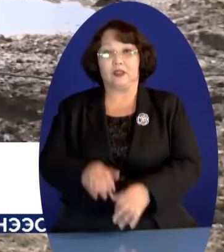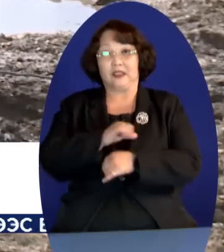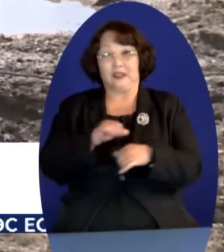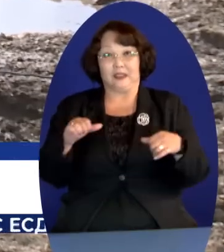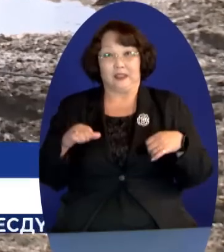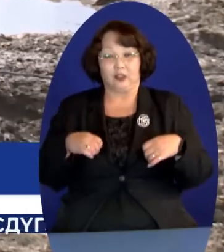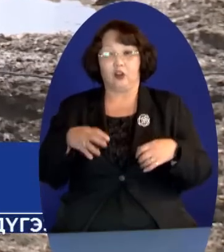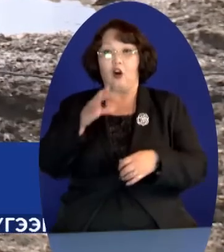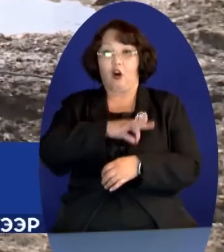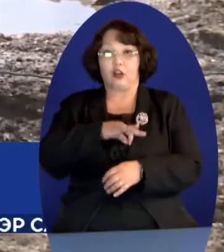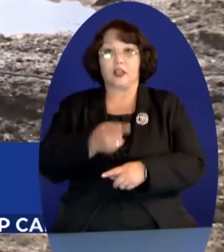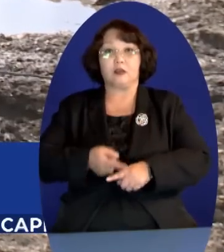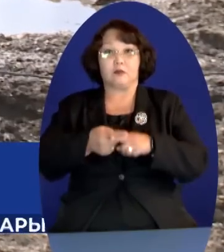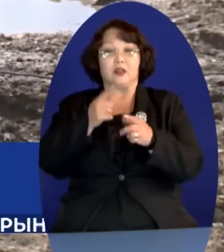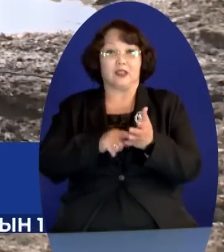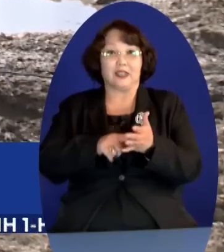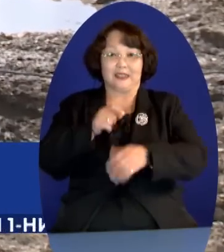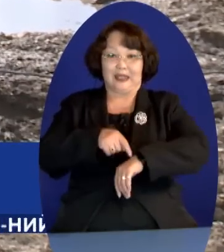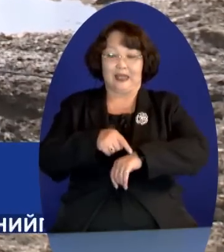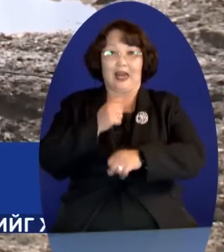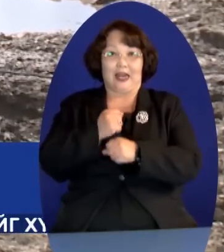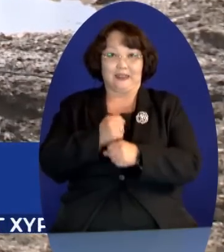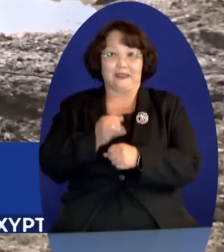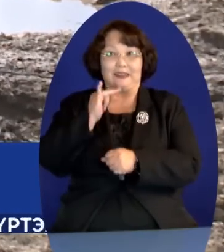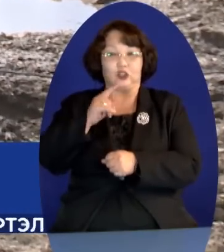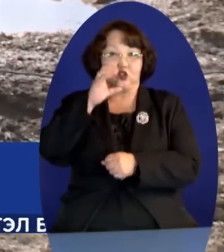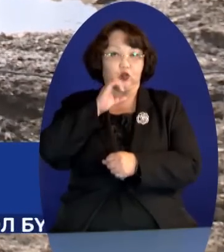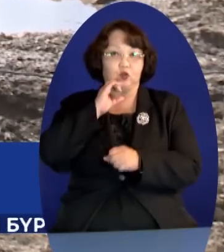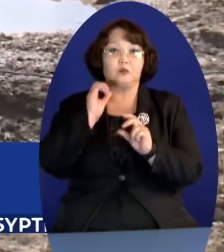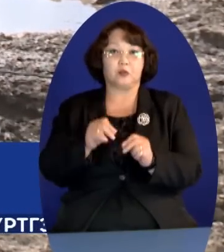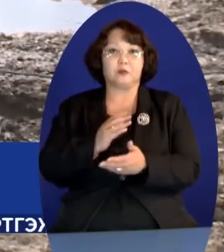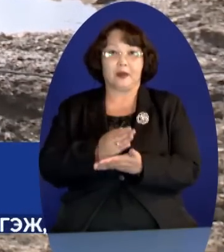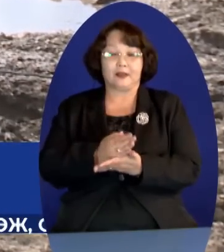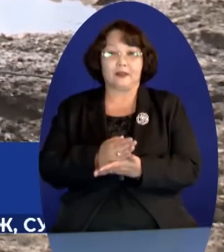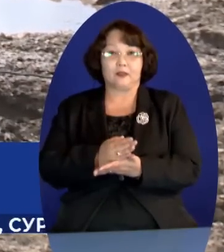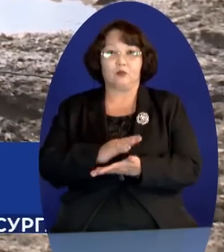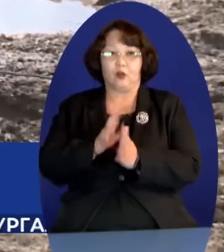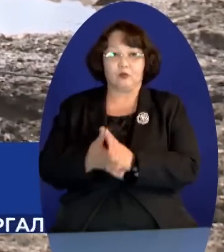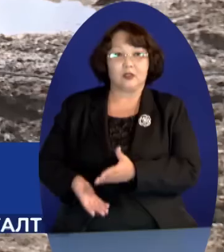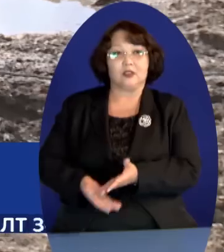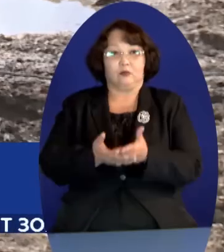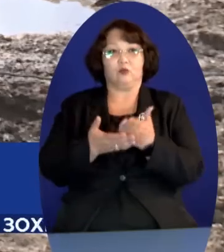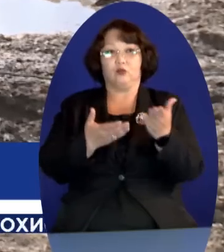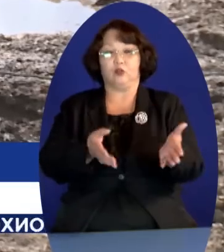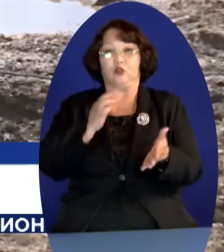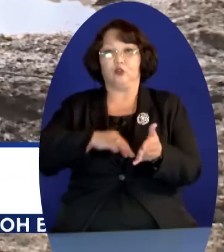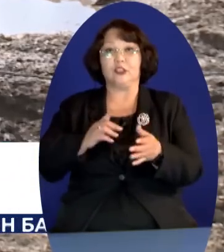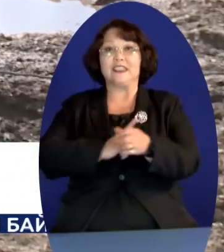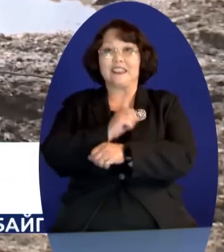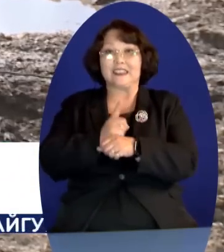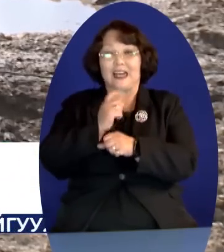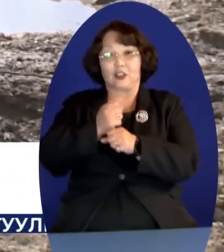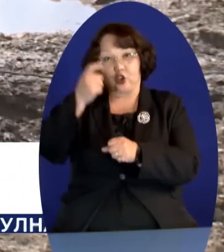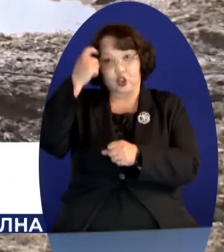Иргэдийн хувьд орлогоо нэмэгдүүлэхийн тулд цагийн ажлыг ихээр сонирхох болсон байна. Гэхдээ дэмжлэг үзүүлэхийн тулд нэг цагийн